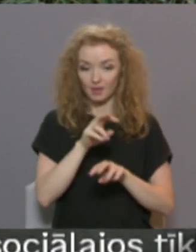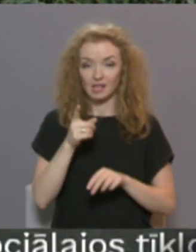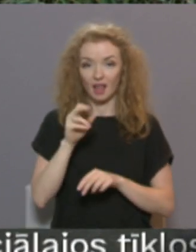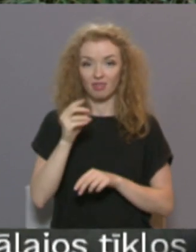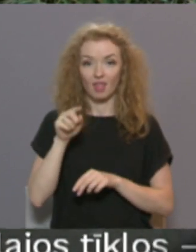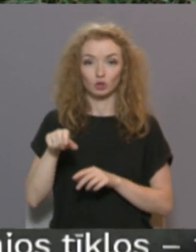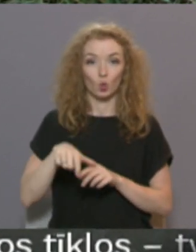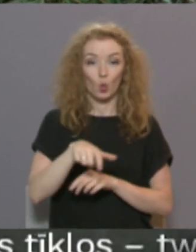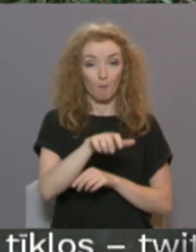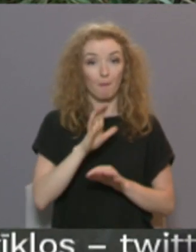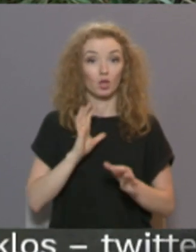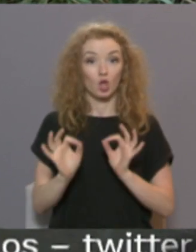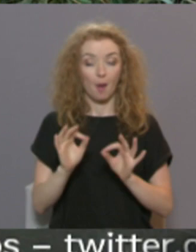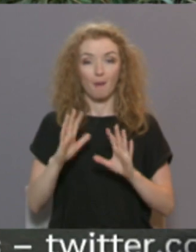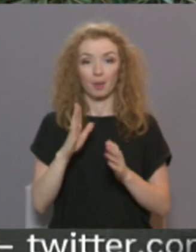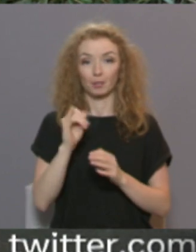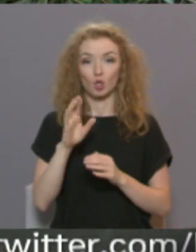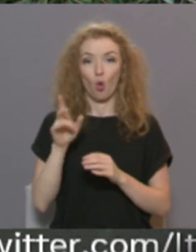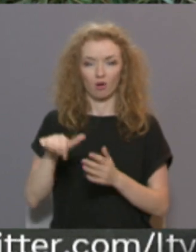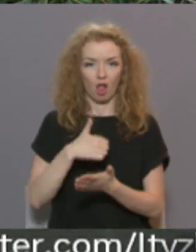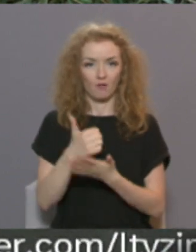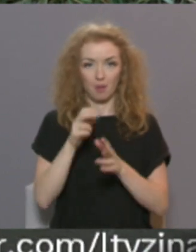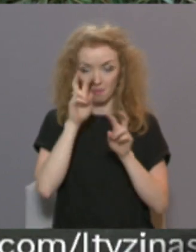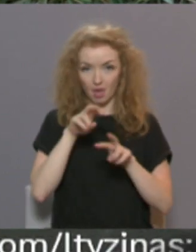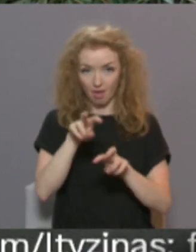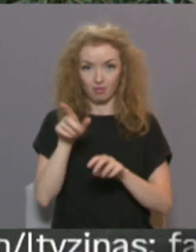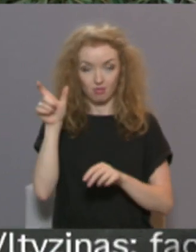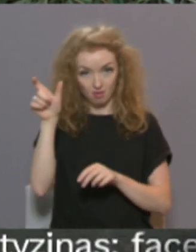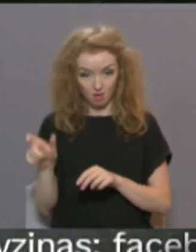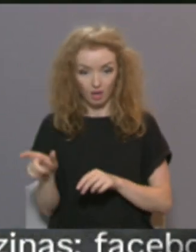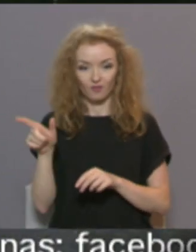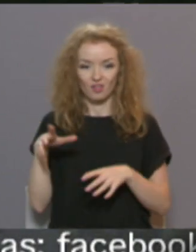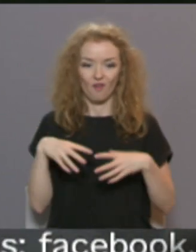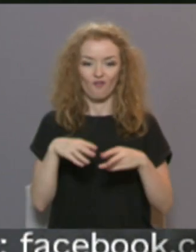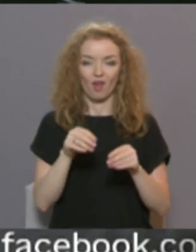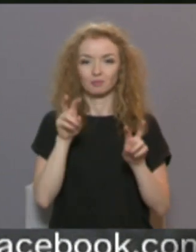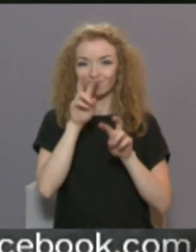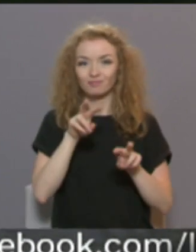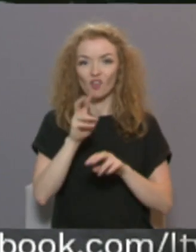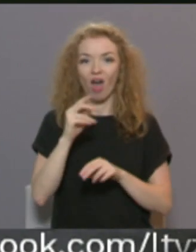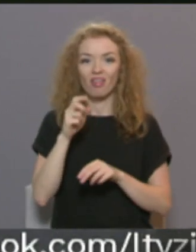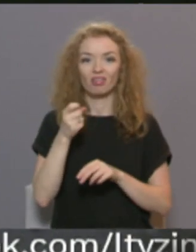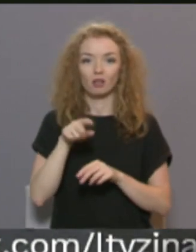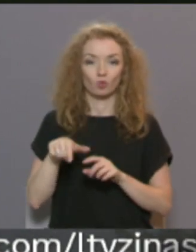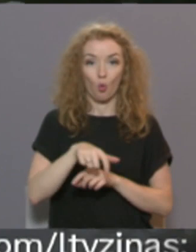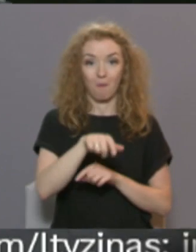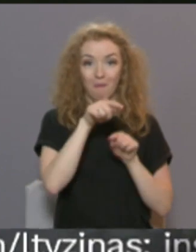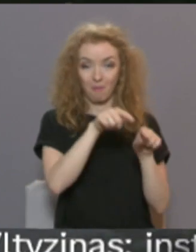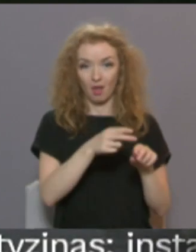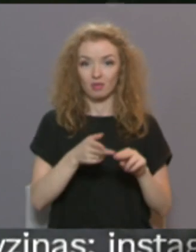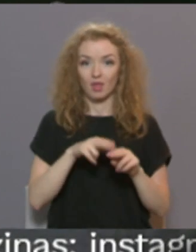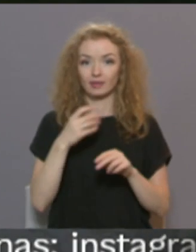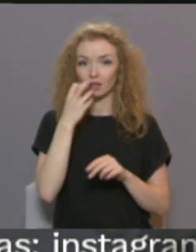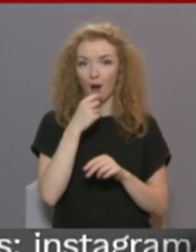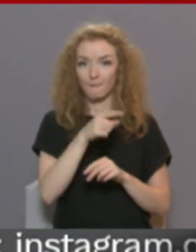normas robežās, tad Bioru vadošā pētniece, ko sazvanām brīdī, kad viņa veic pētījumu Ventas baseina upēs, atzīst, ka tur